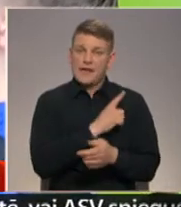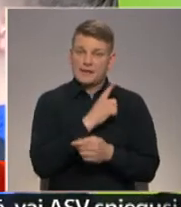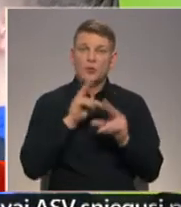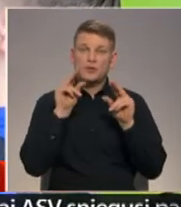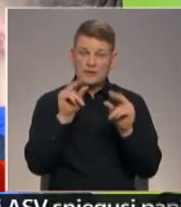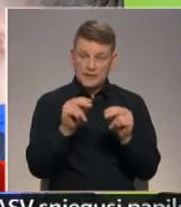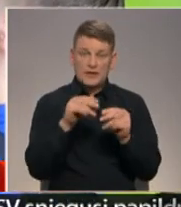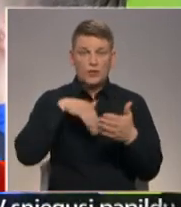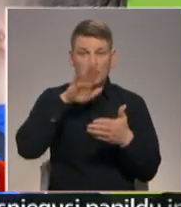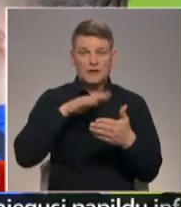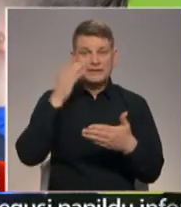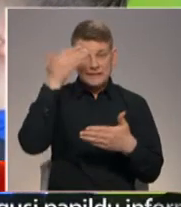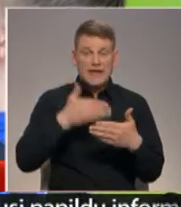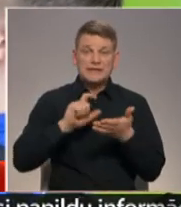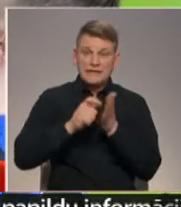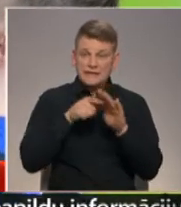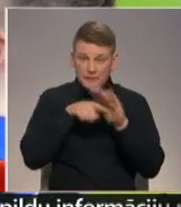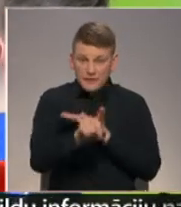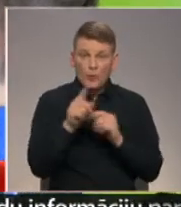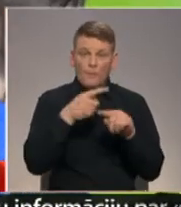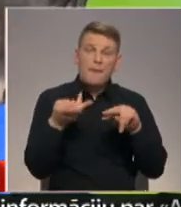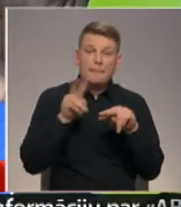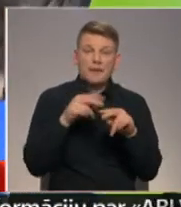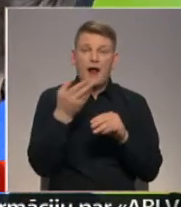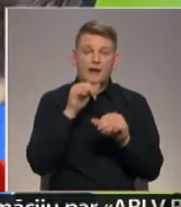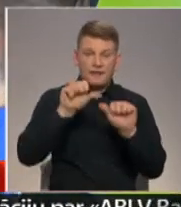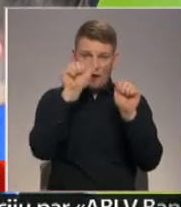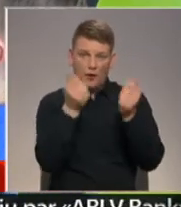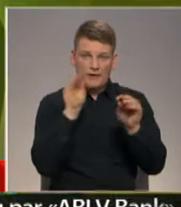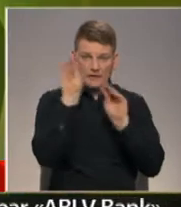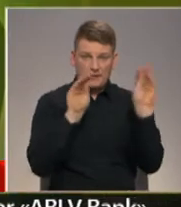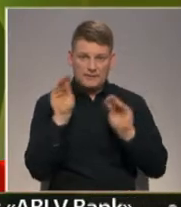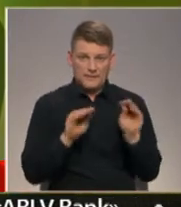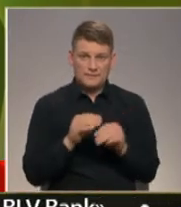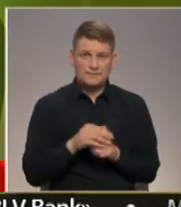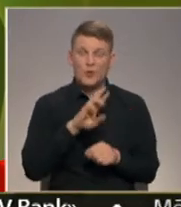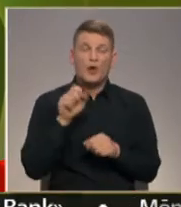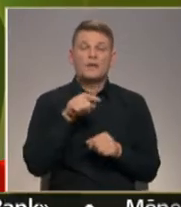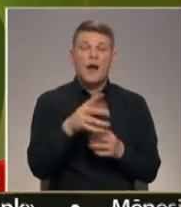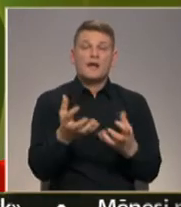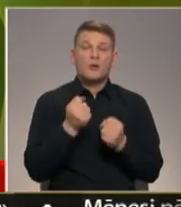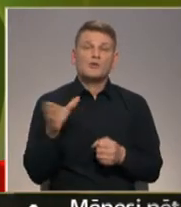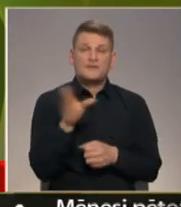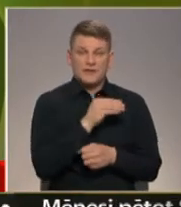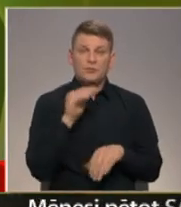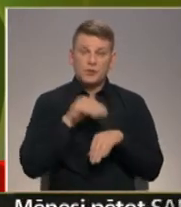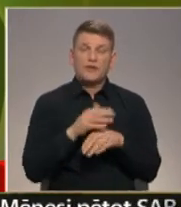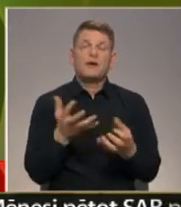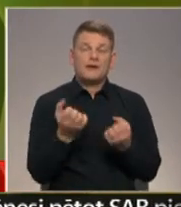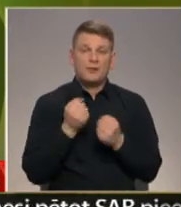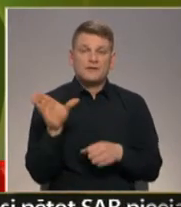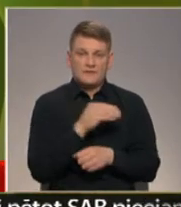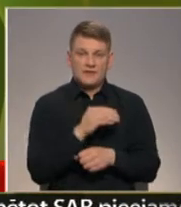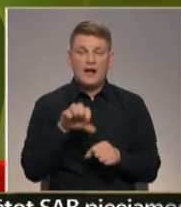uzticēts nokrāsot sienas istabiņās un papildināt tās ar dekoratīvo apdari. No tā iegūst visi, būtībā iegūst visi.